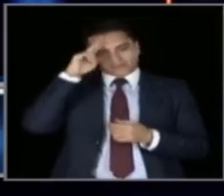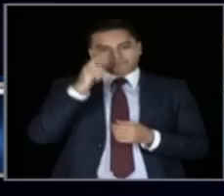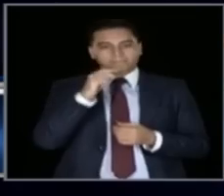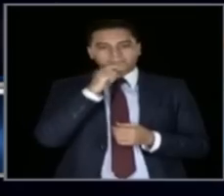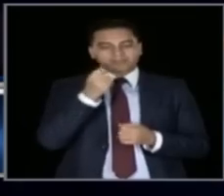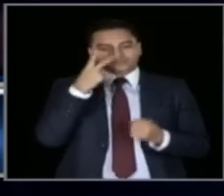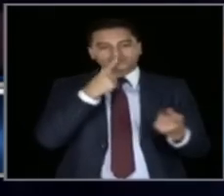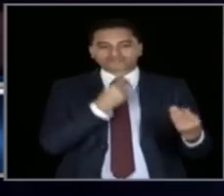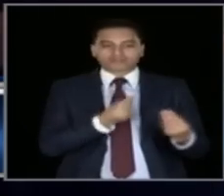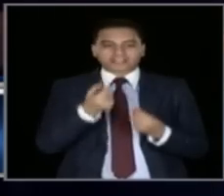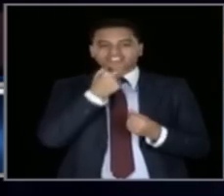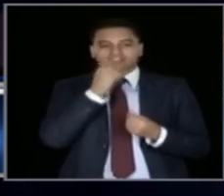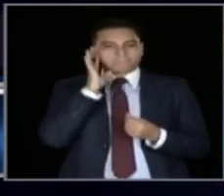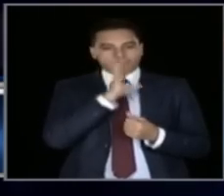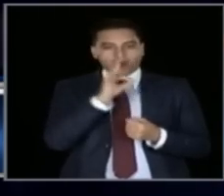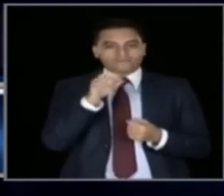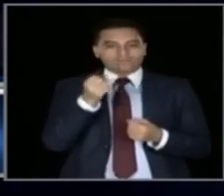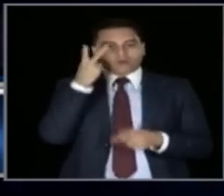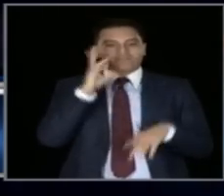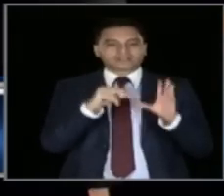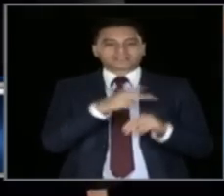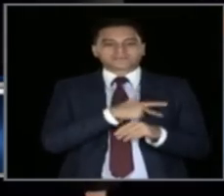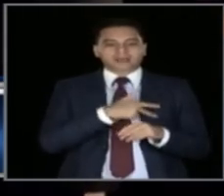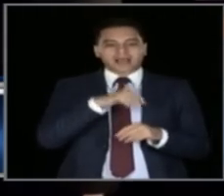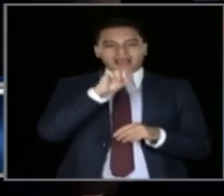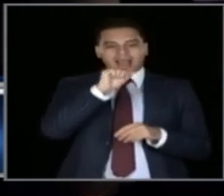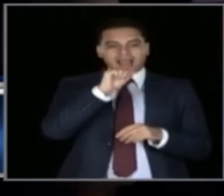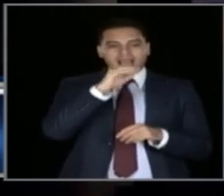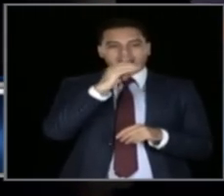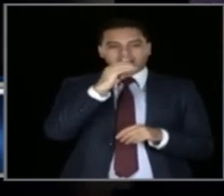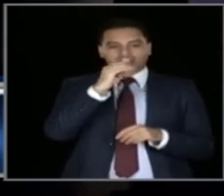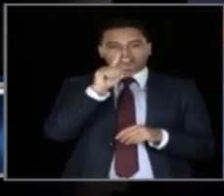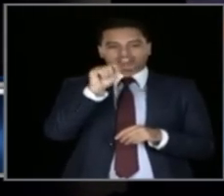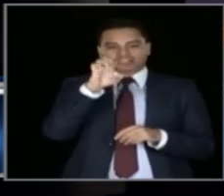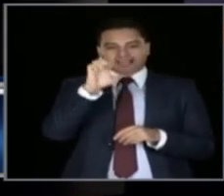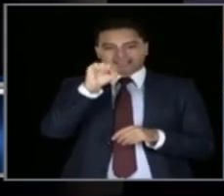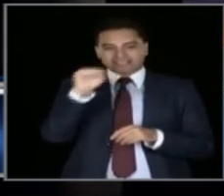من هي الشاعرة الإنجليزية مؤلفة رواية أجنس جراي؟